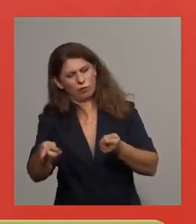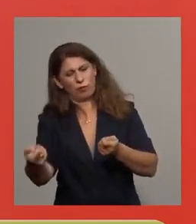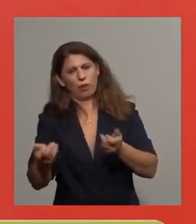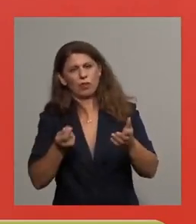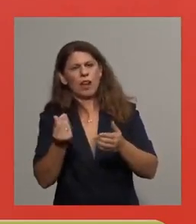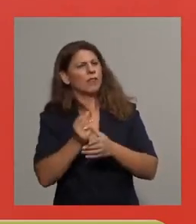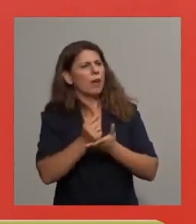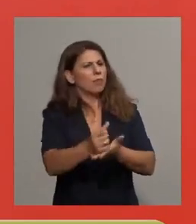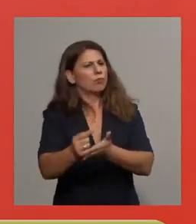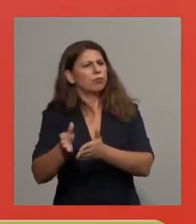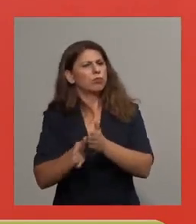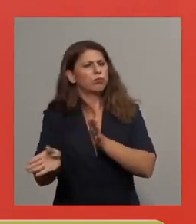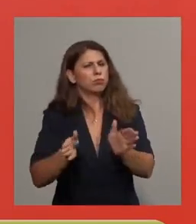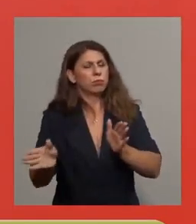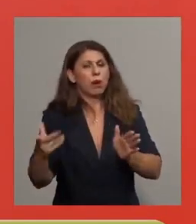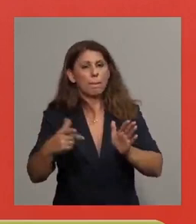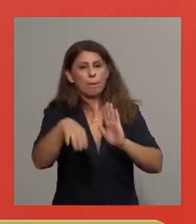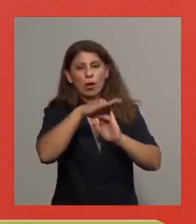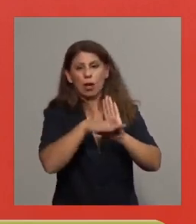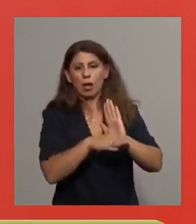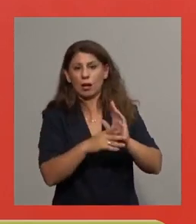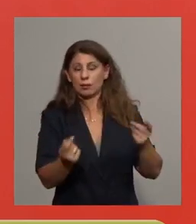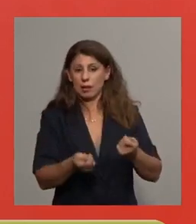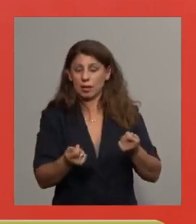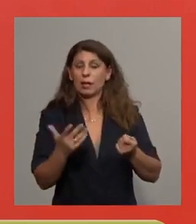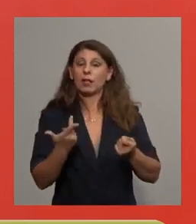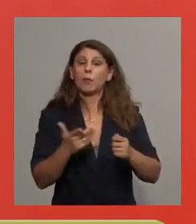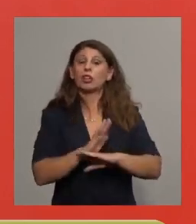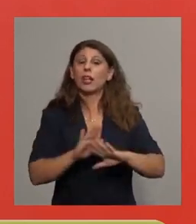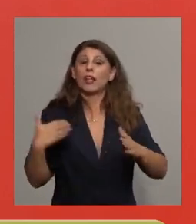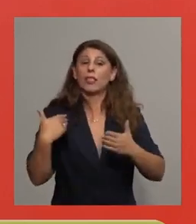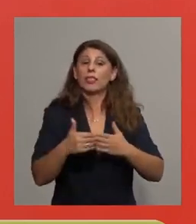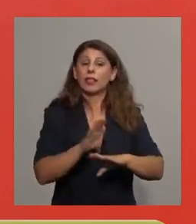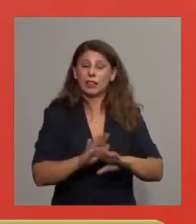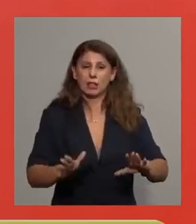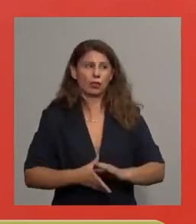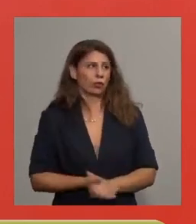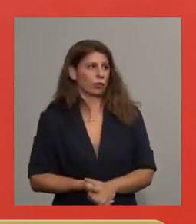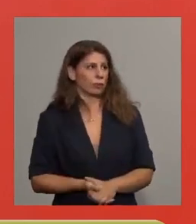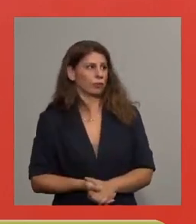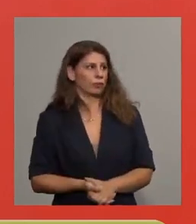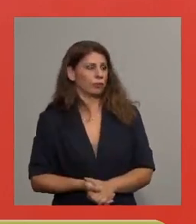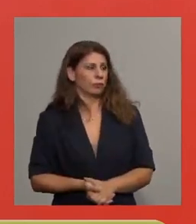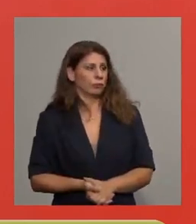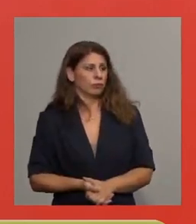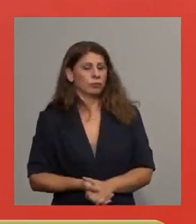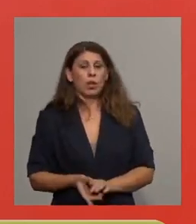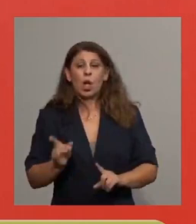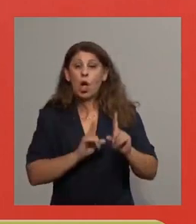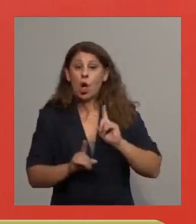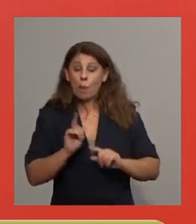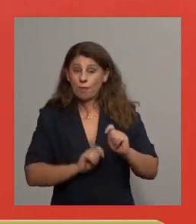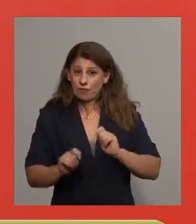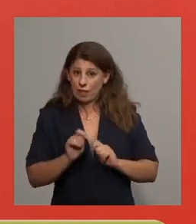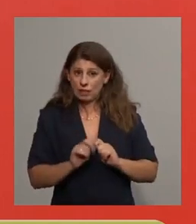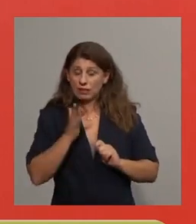τα χρήματα, πώς θα ιεραρχηθούν τα έργα και πότε θα τελειώσουν. Και όσα πραγματοποιούνται,